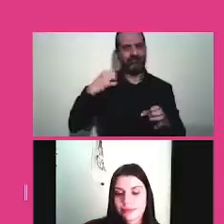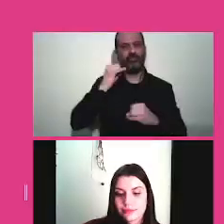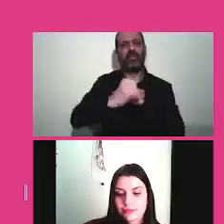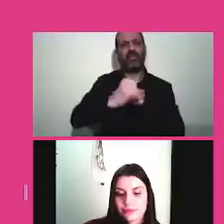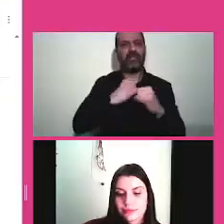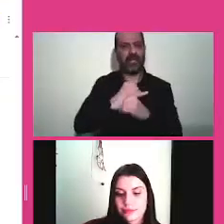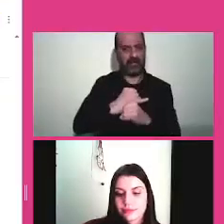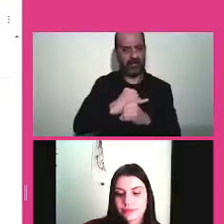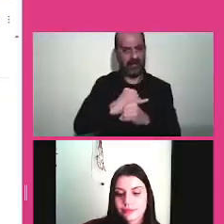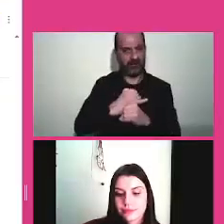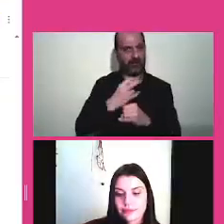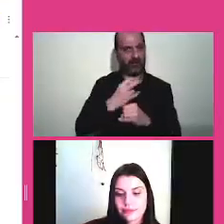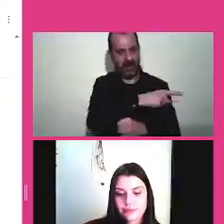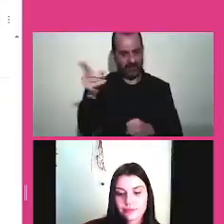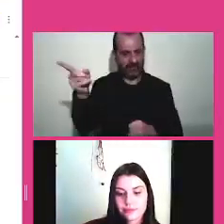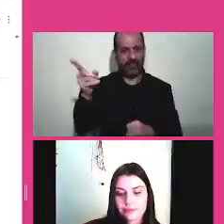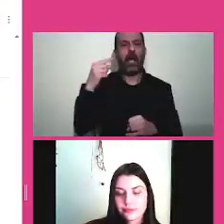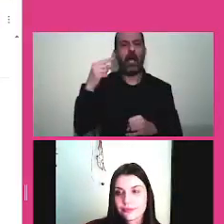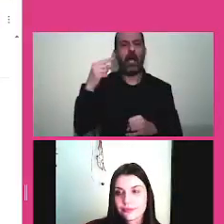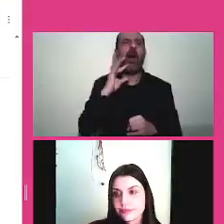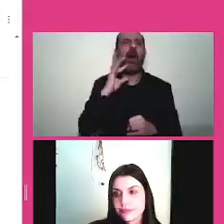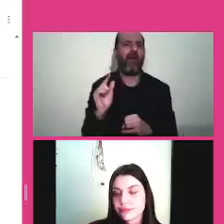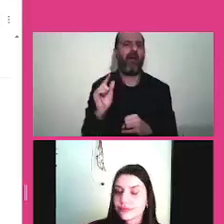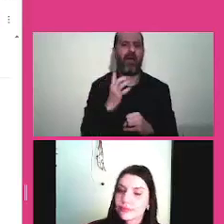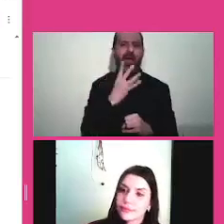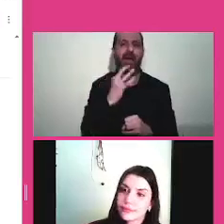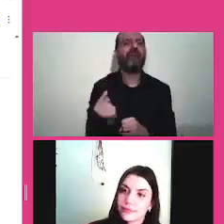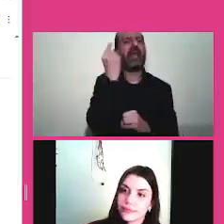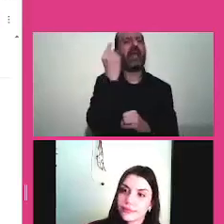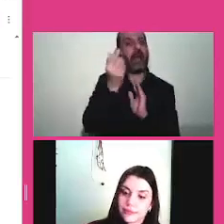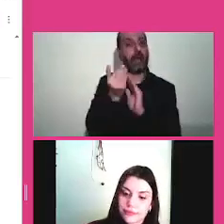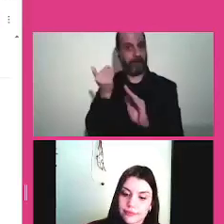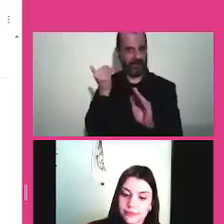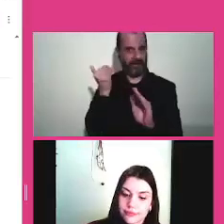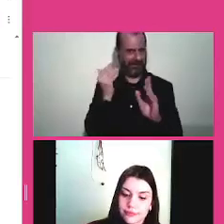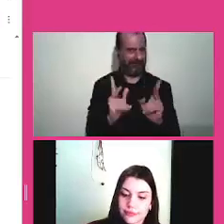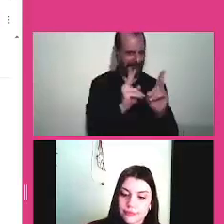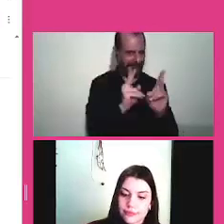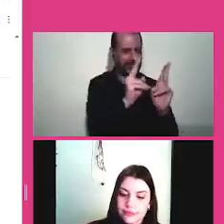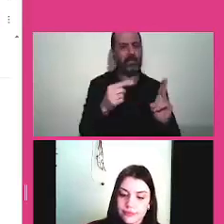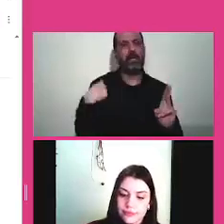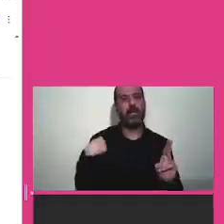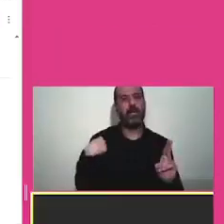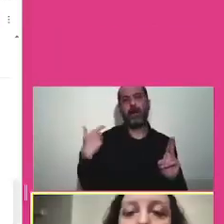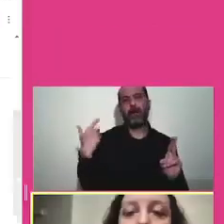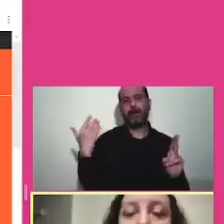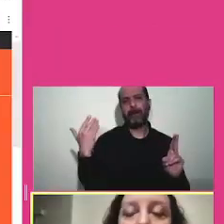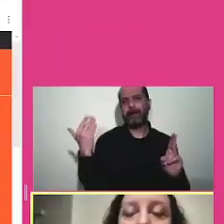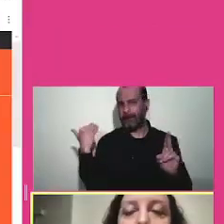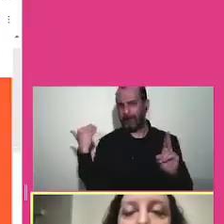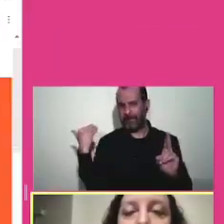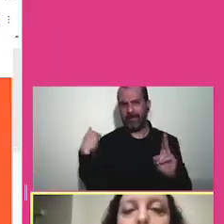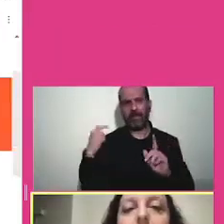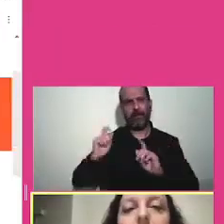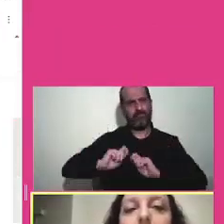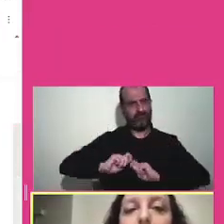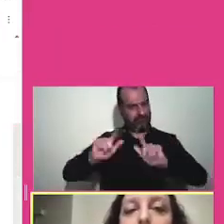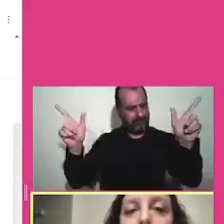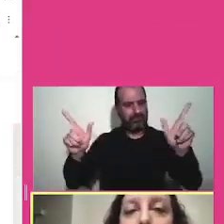ίντερνετ. Παρεπιπτόντως, επειδή κάποιοι ρώτησαν, στείλαμε λίγο παραπάνω στο chat, άμα